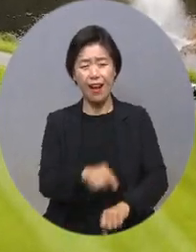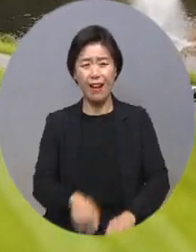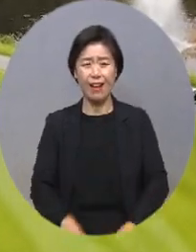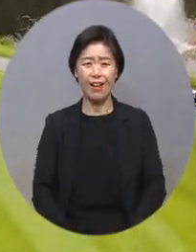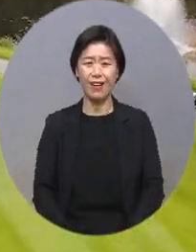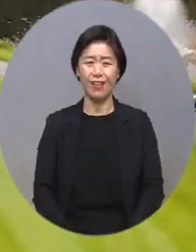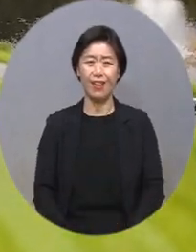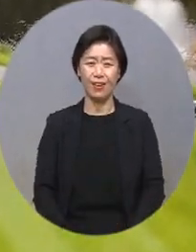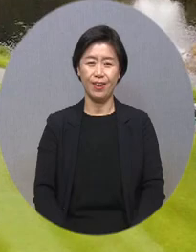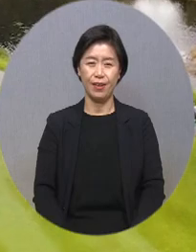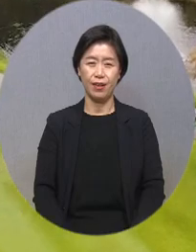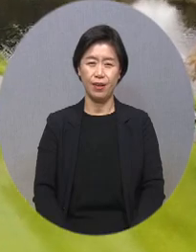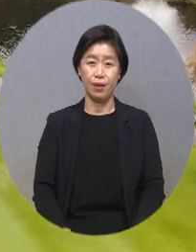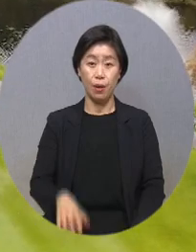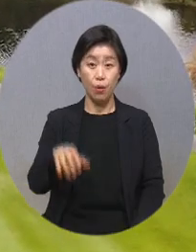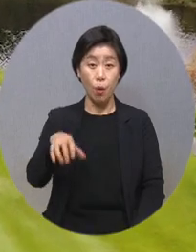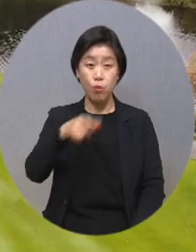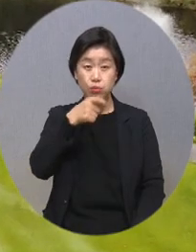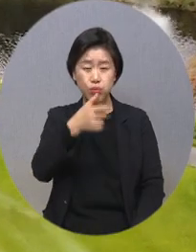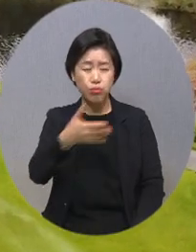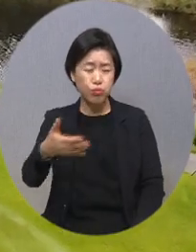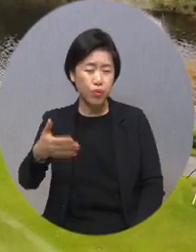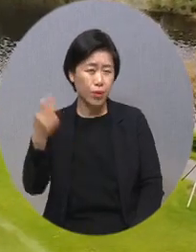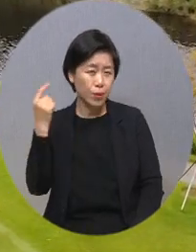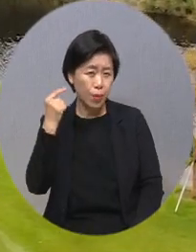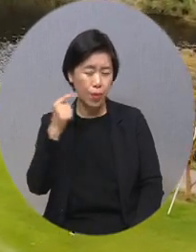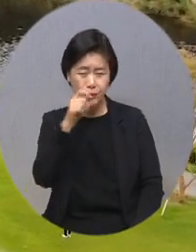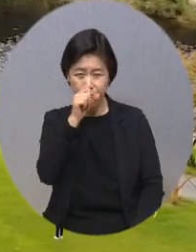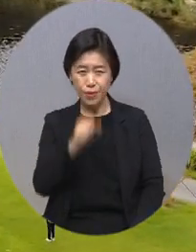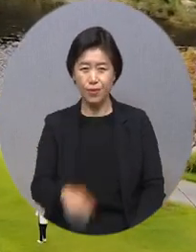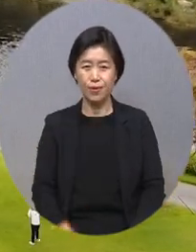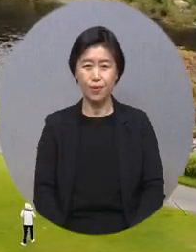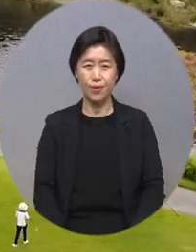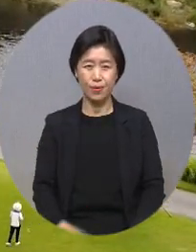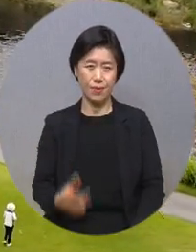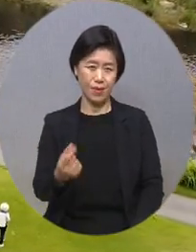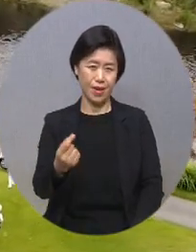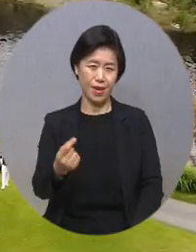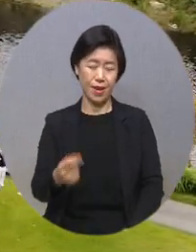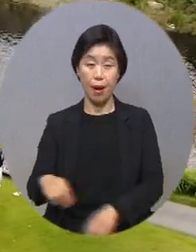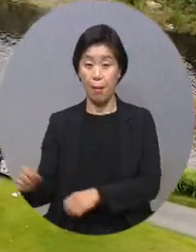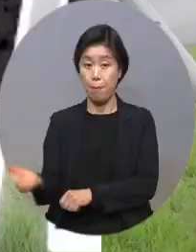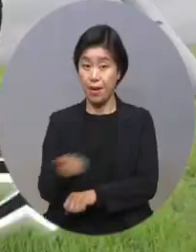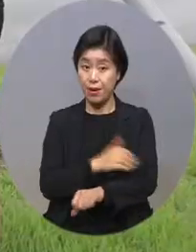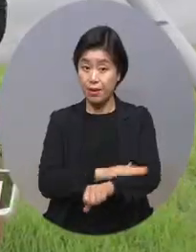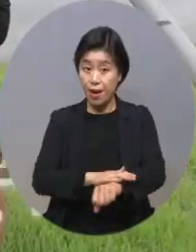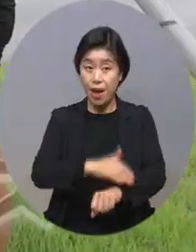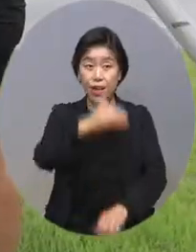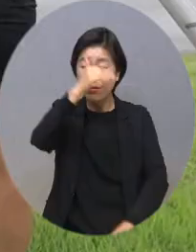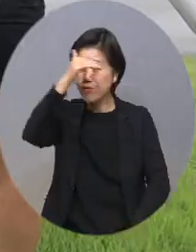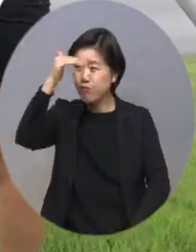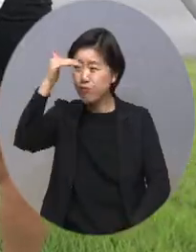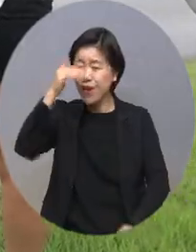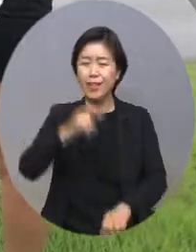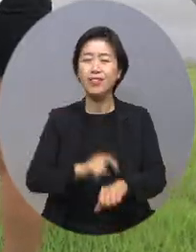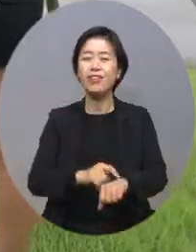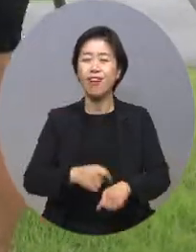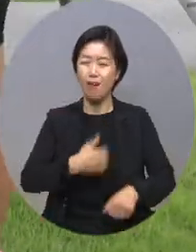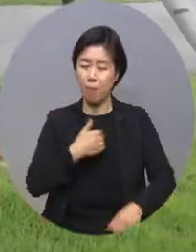아, 여기 물소리 너무 좋다. 어, 그러니까. 원래 잘 치면 경치 아, 구경할 시간이 56도만. 여기